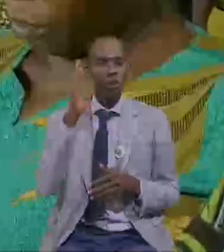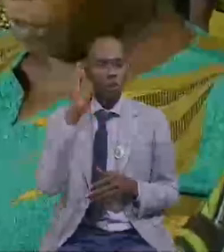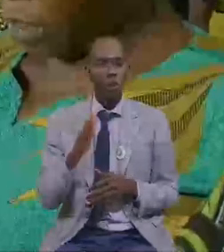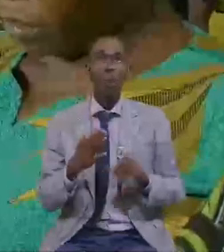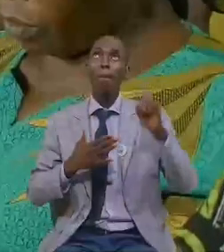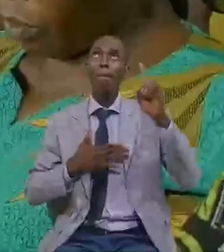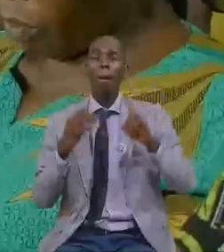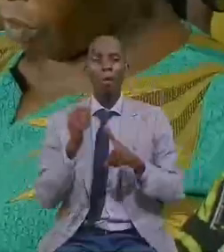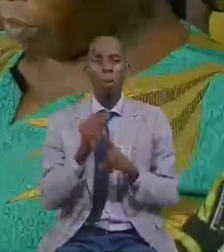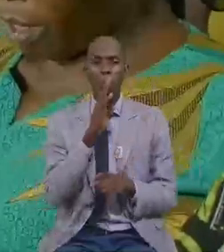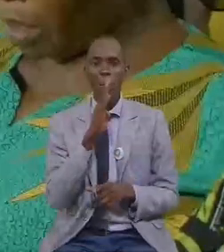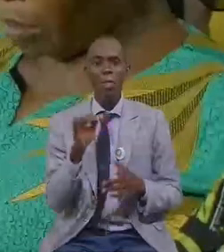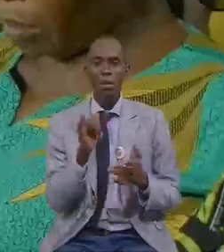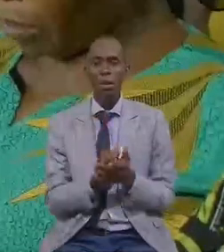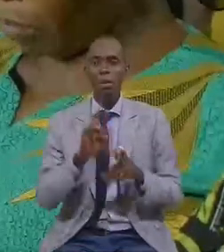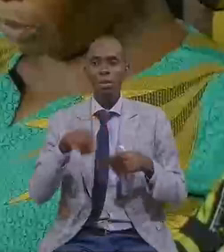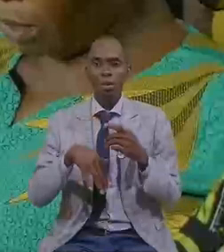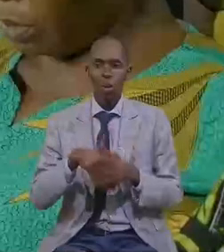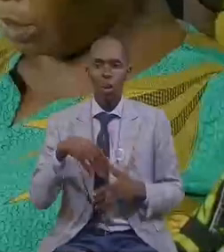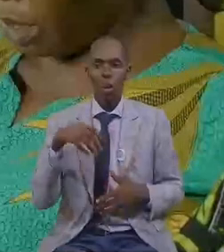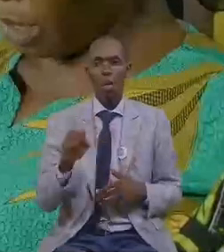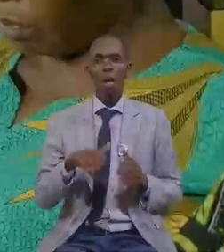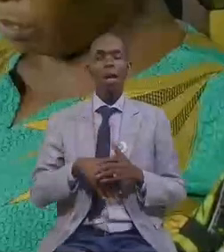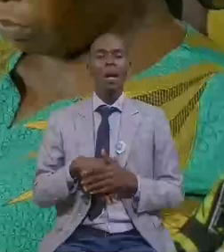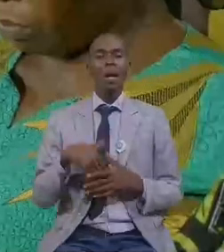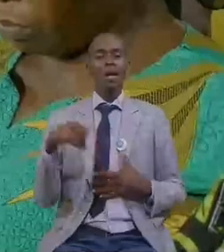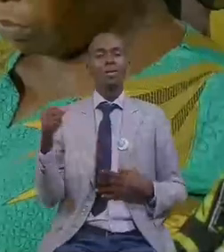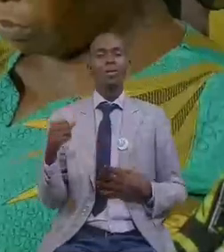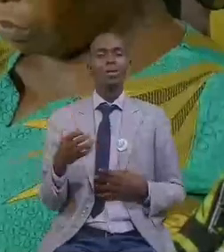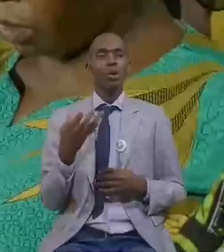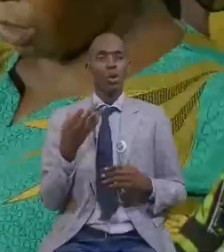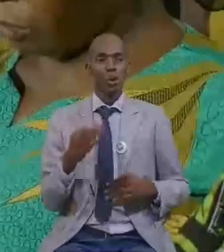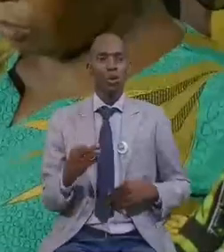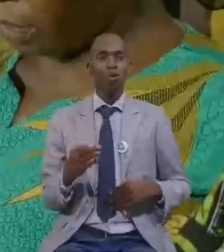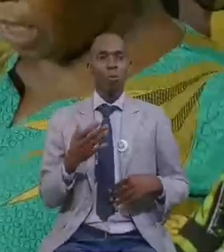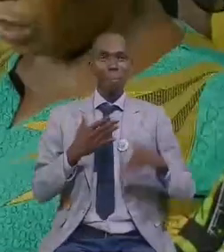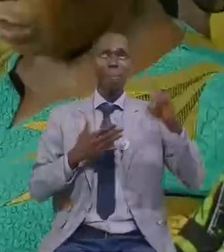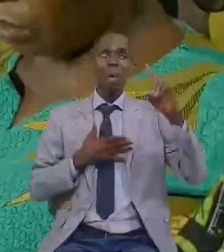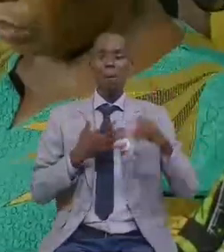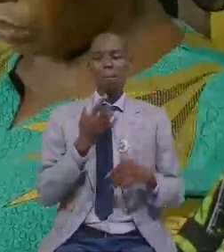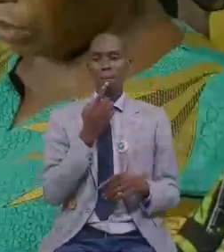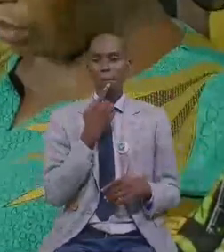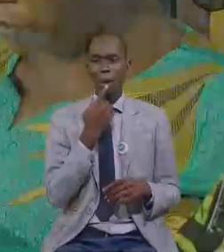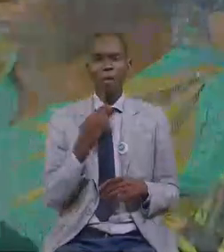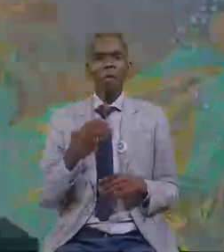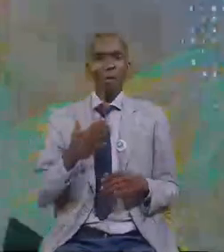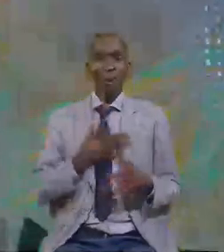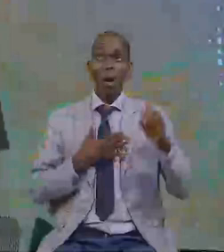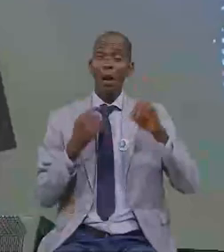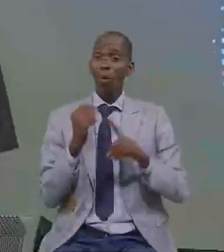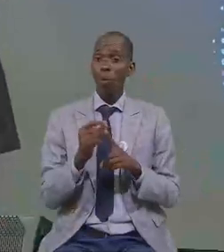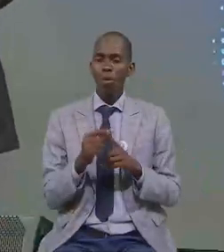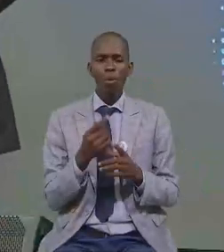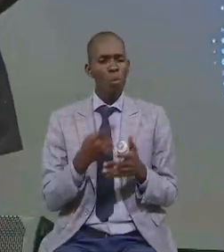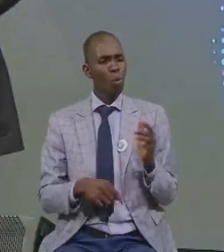ma parole qui sort de ma bouche. » Ma parole, quelle